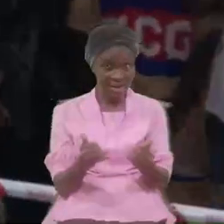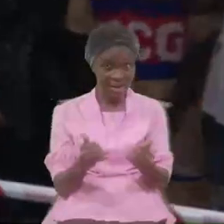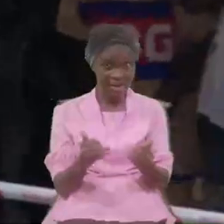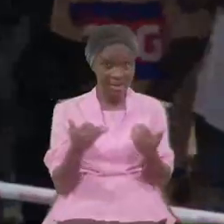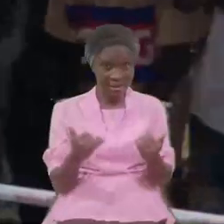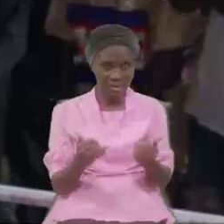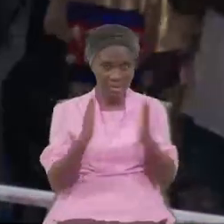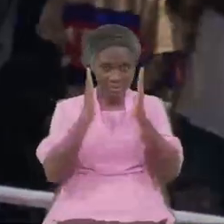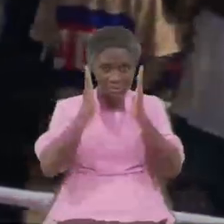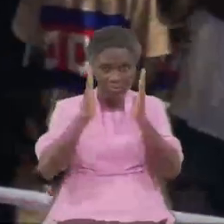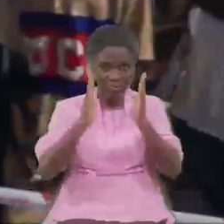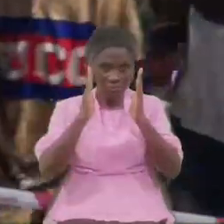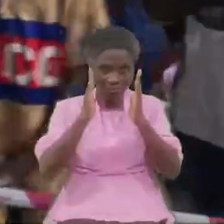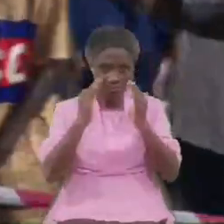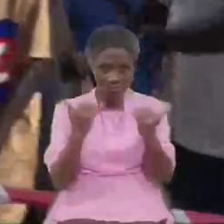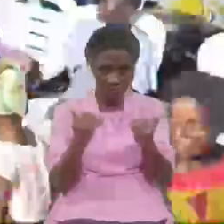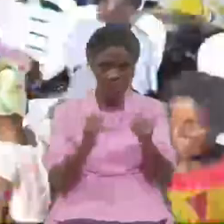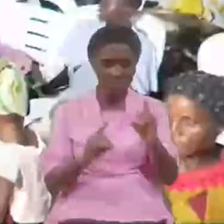fermez les yeux.